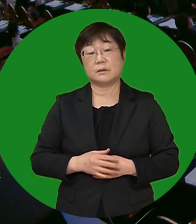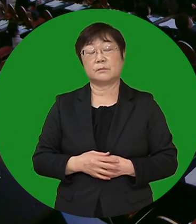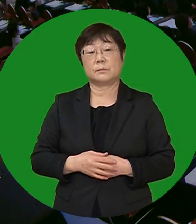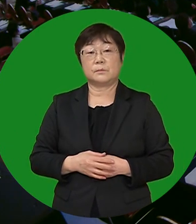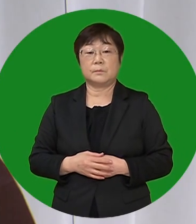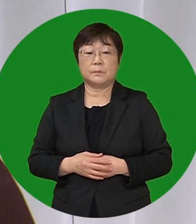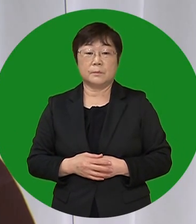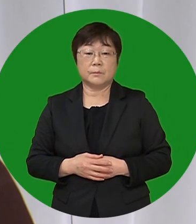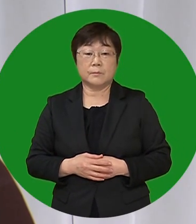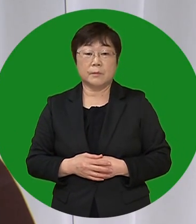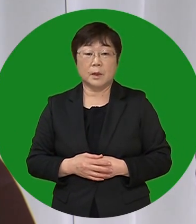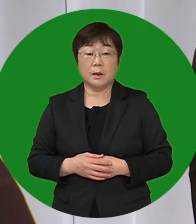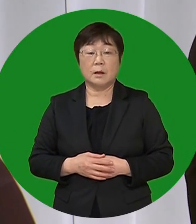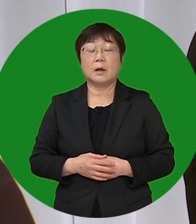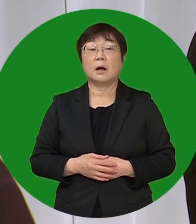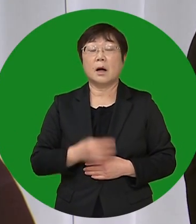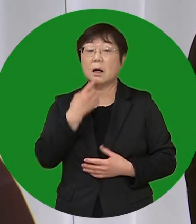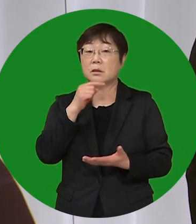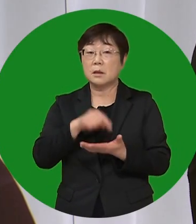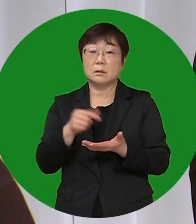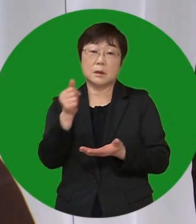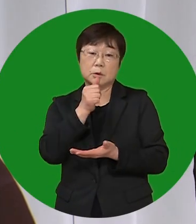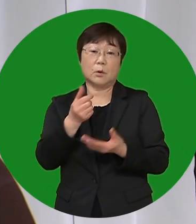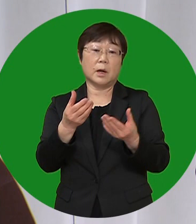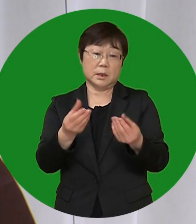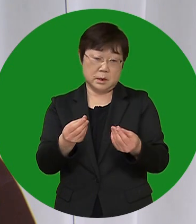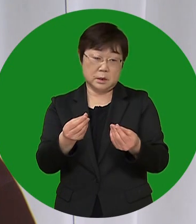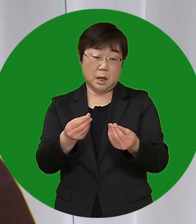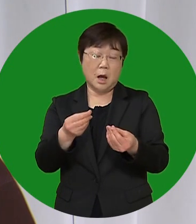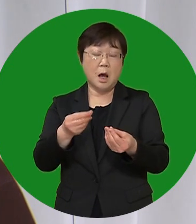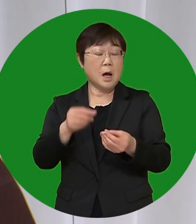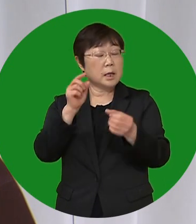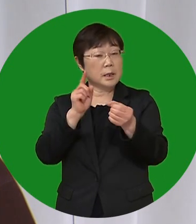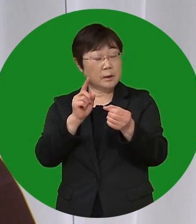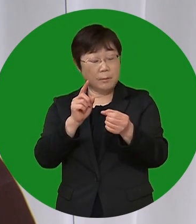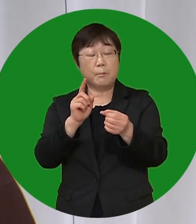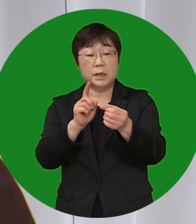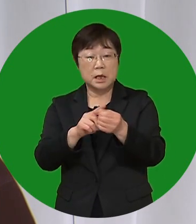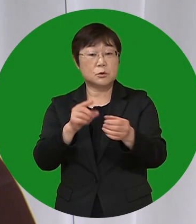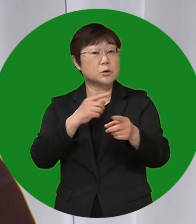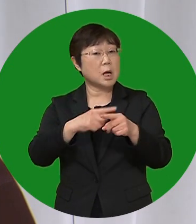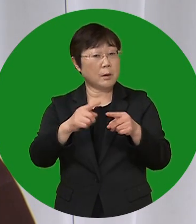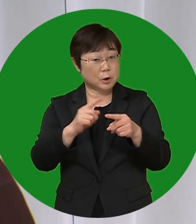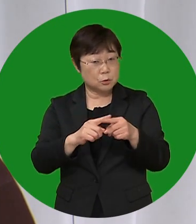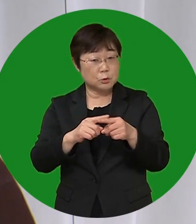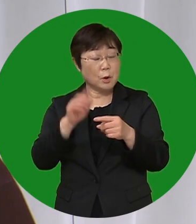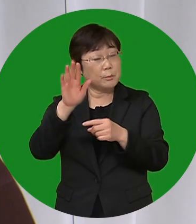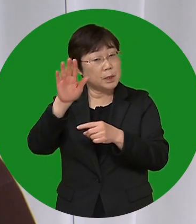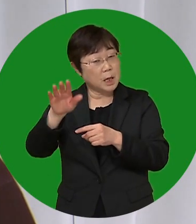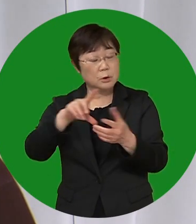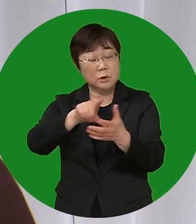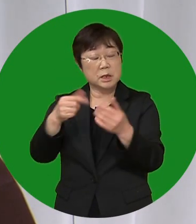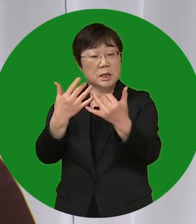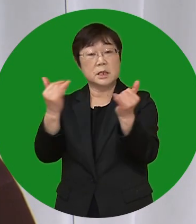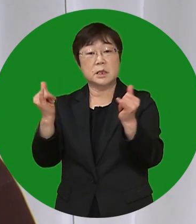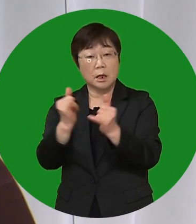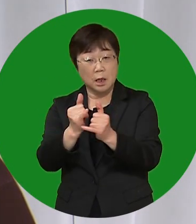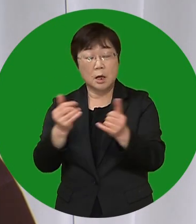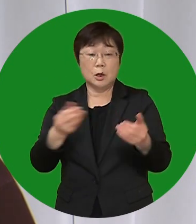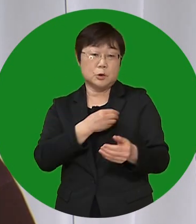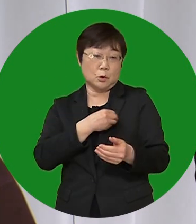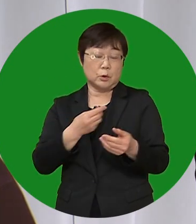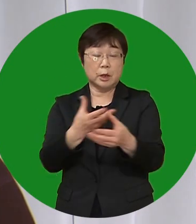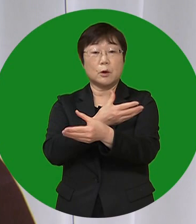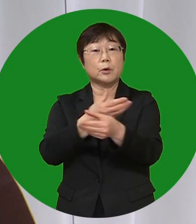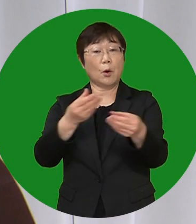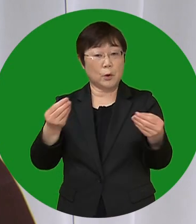ます駆け足でのご紹介となりましたが阿波銀行が目指すサービスや姉の未来の地域社会を職員がまあ